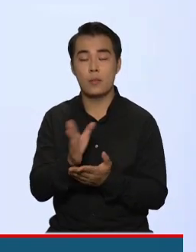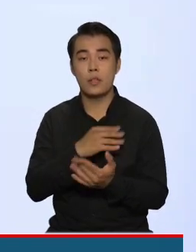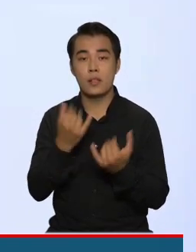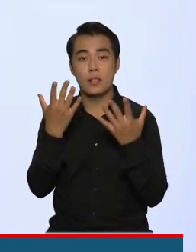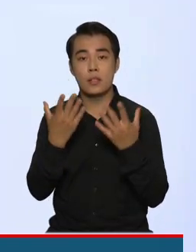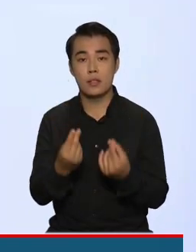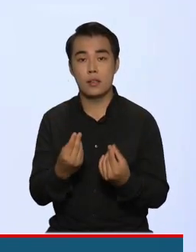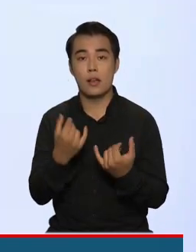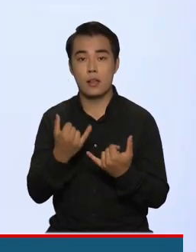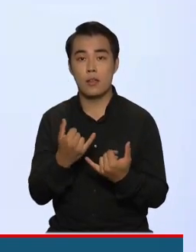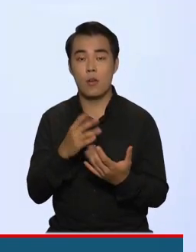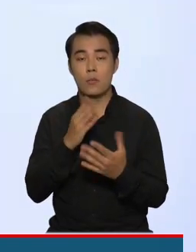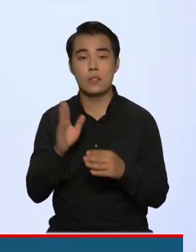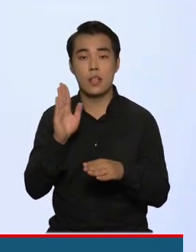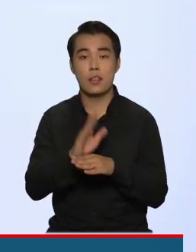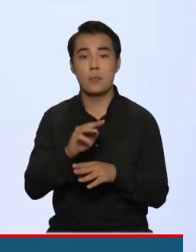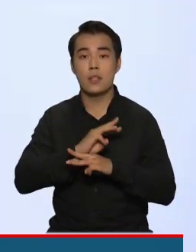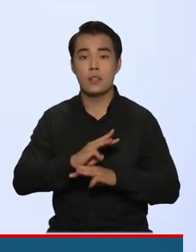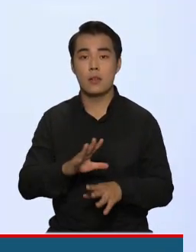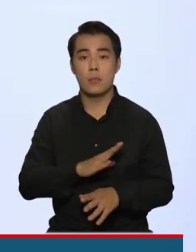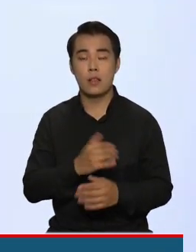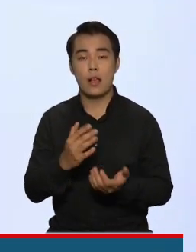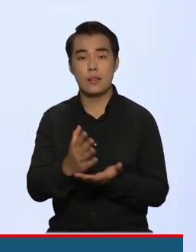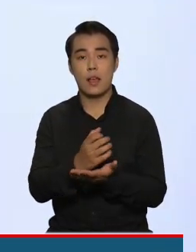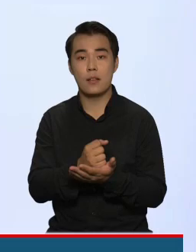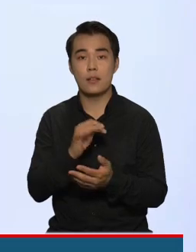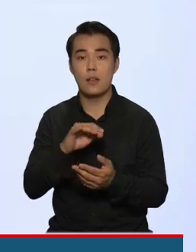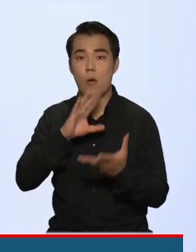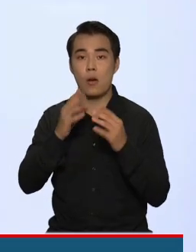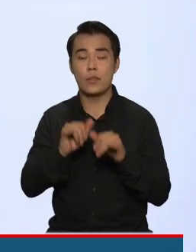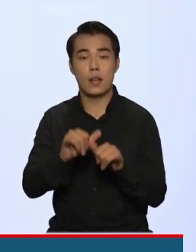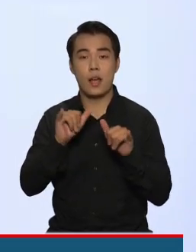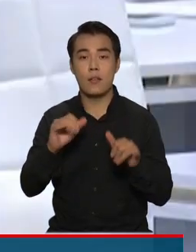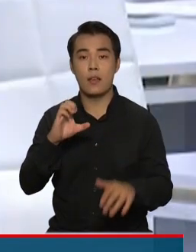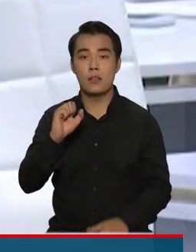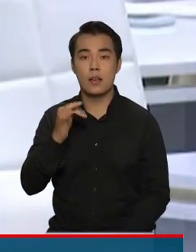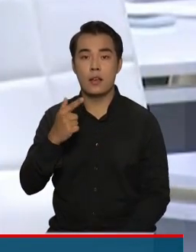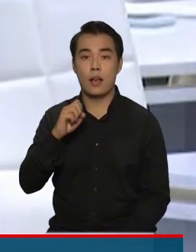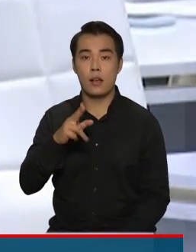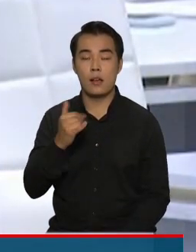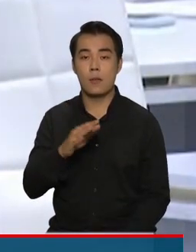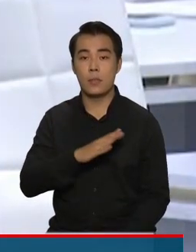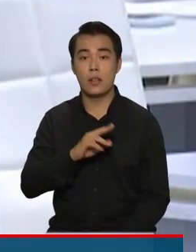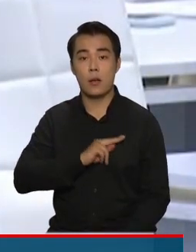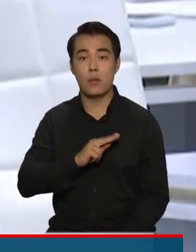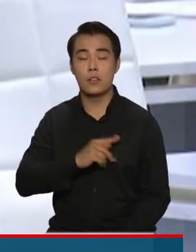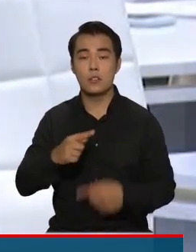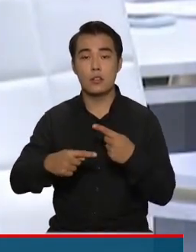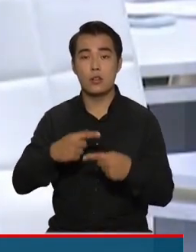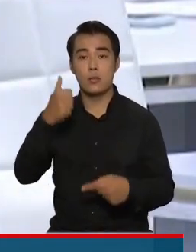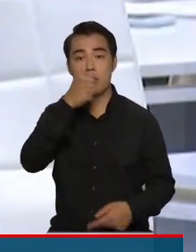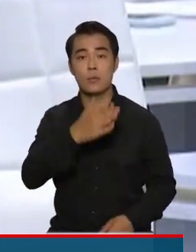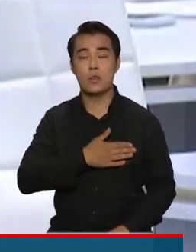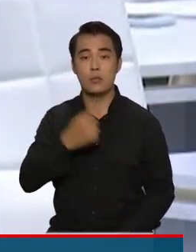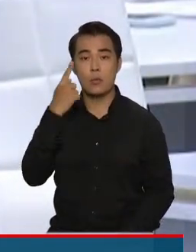сегодняшний день, то есть наша задача министерства была сохранить и восстановить численность сайгака. Этой цели мы достигли. На следующий год мы